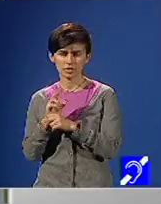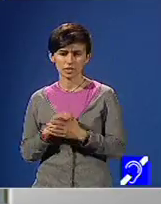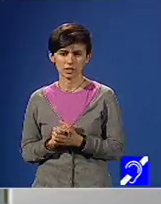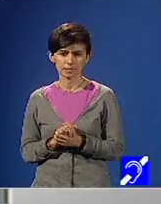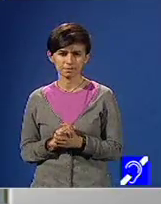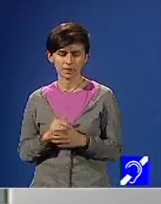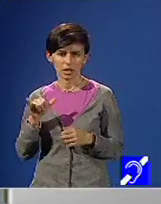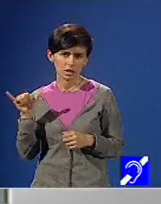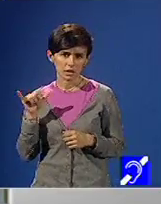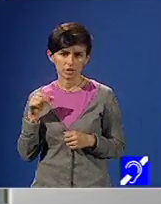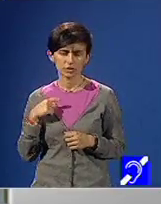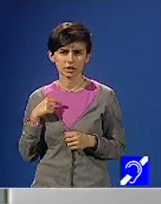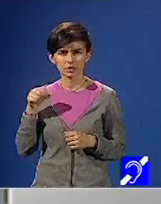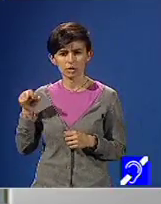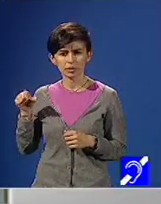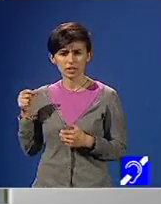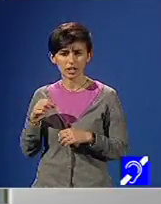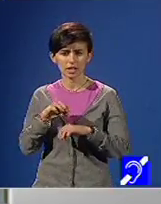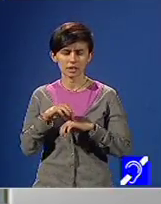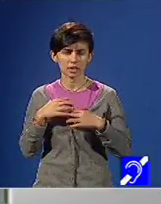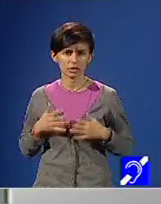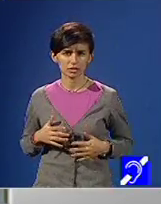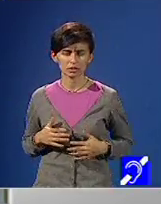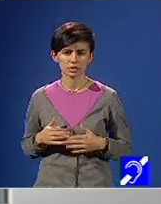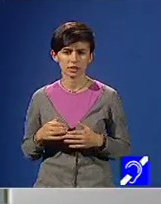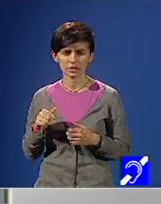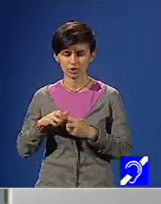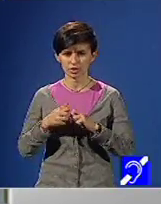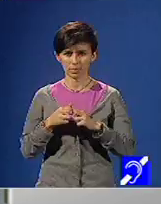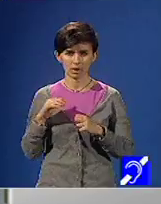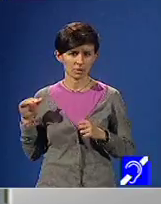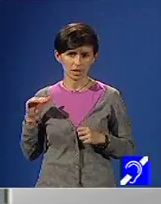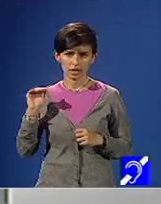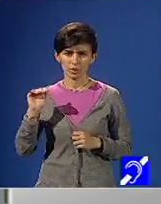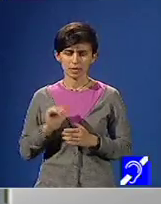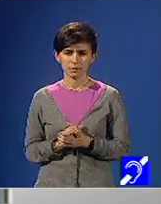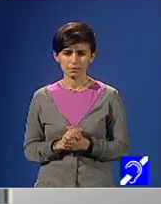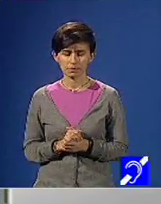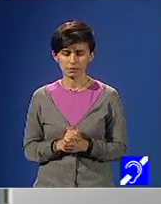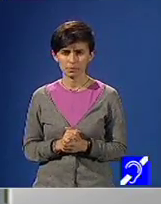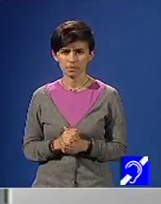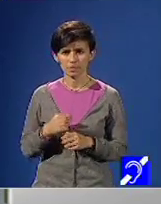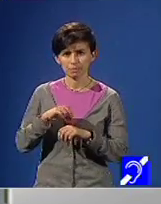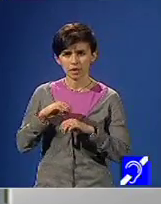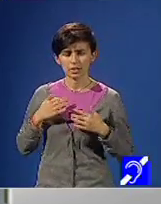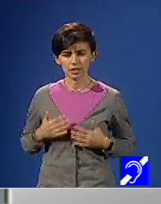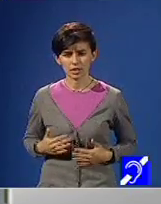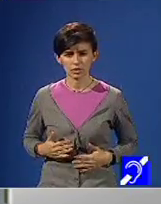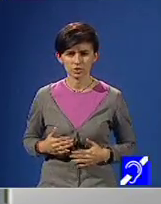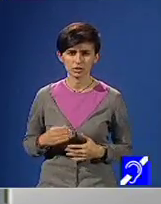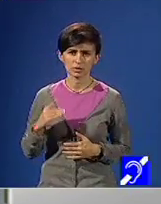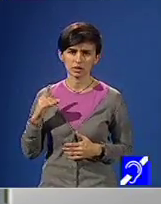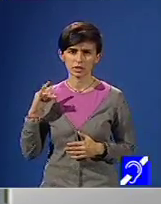departe. Cine este abilitat să diagnostice dislexia în cazul unui copil? Diagnosticul dislexiei prin